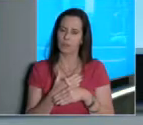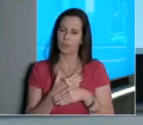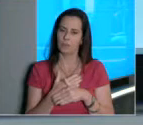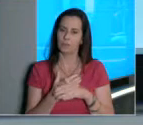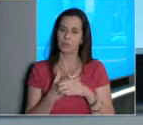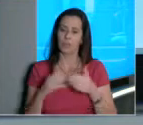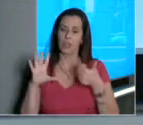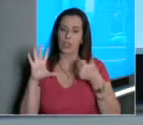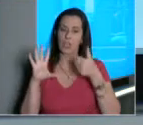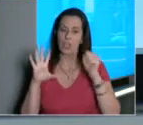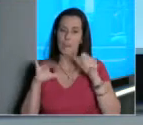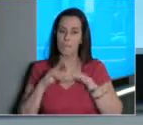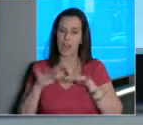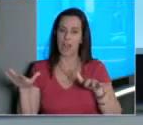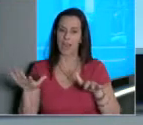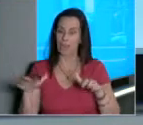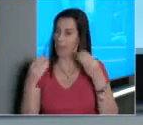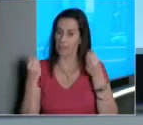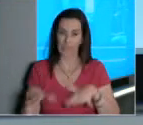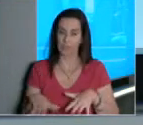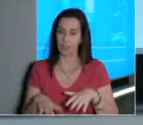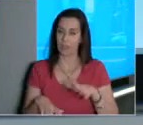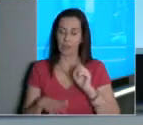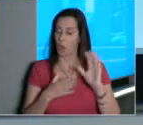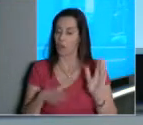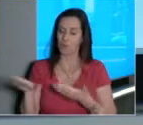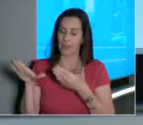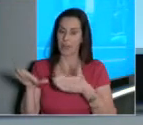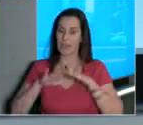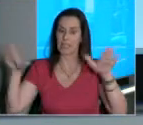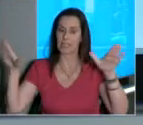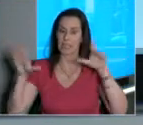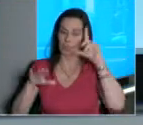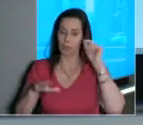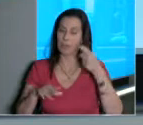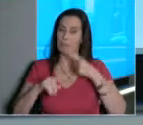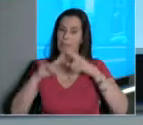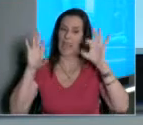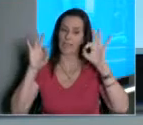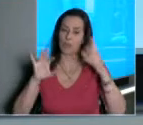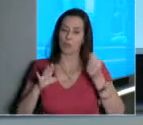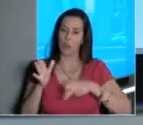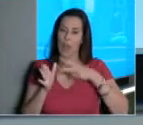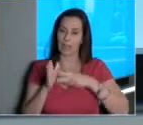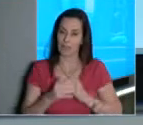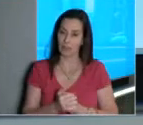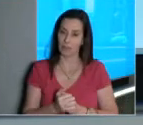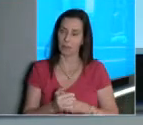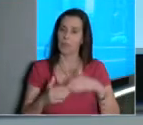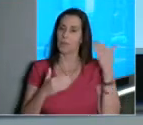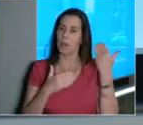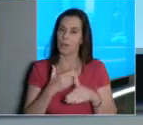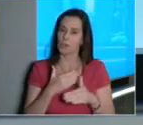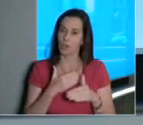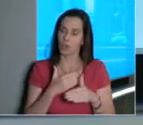העומדן הוא של 60 מיליארד שקל של הפסד, אם לא היו מפנים את שדה דוב. זה פי 10 כמעט ממה שעולה הרכבת הזאת. בסופו של